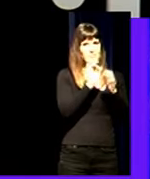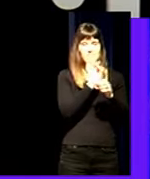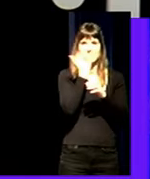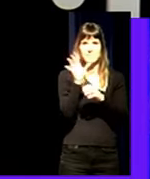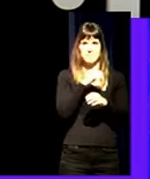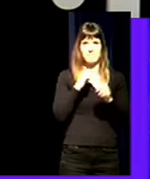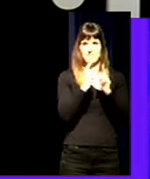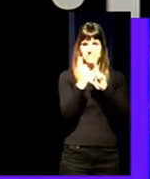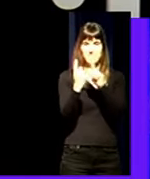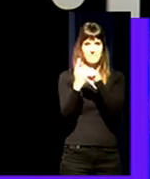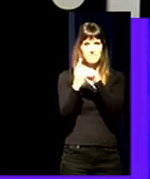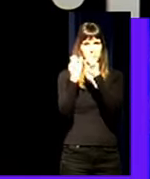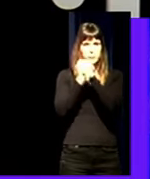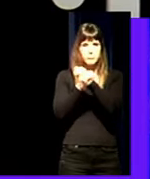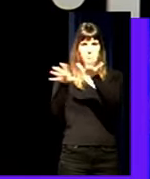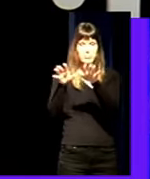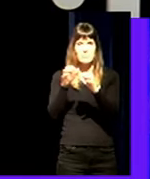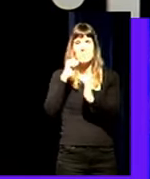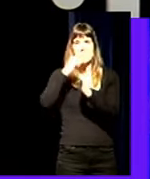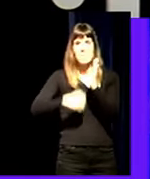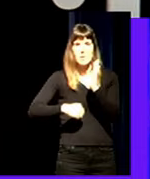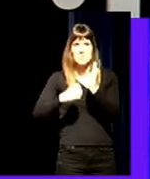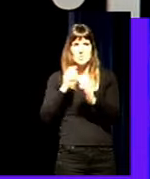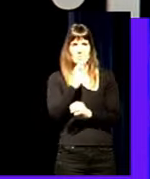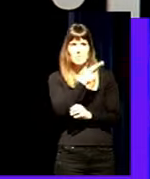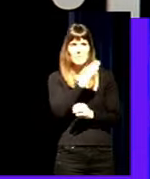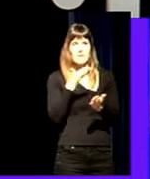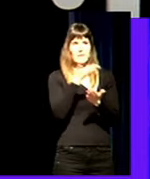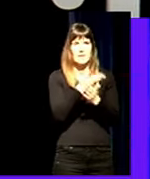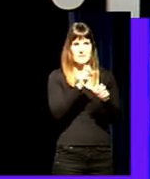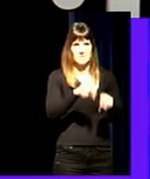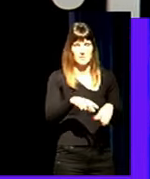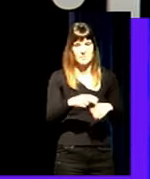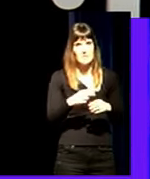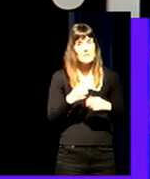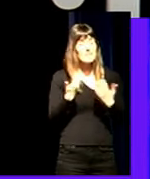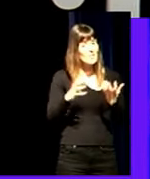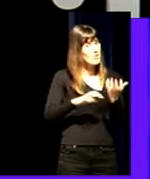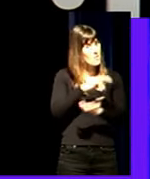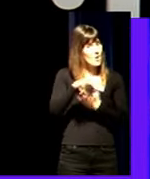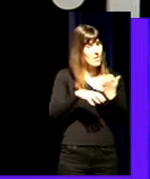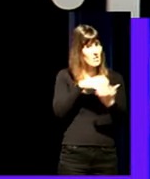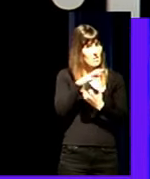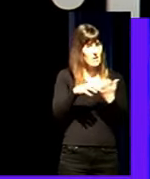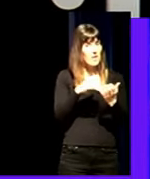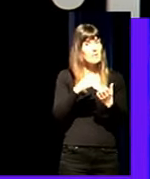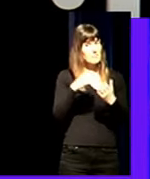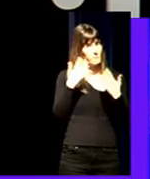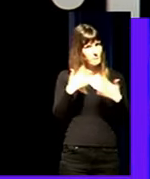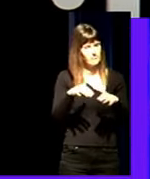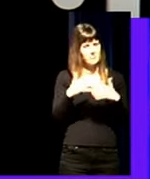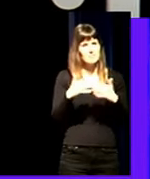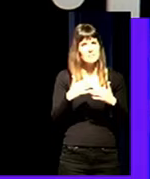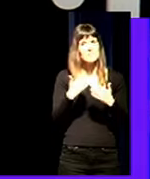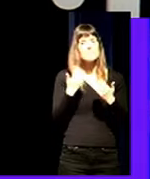Eta horrek kalkarren, ez da, indarkeri guztia. Horrekin lotuta, uste dut hor bai, horrelako gauza